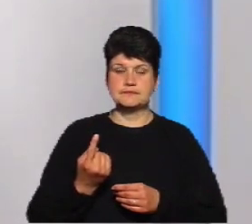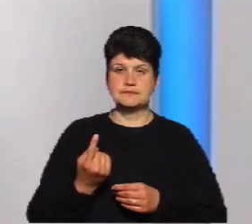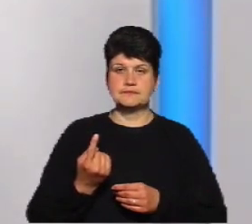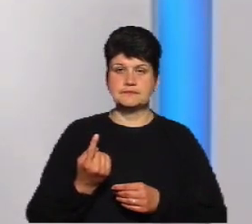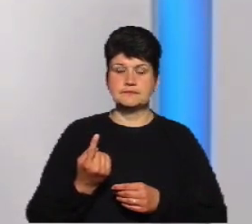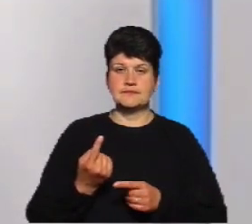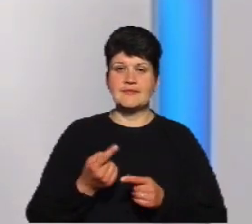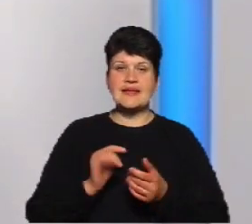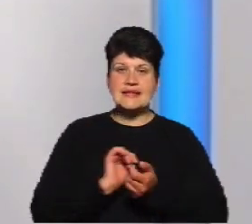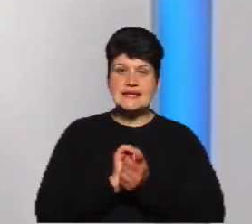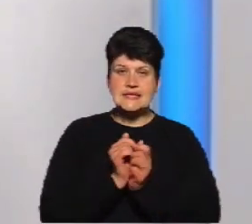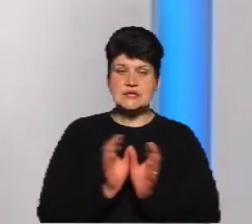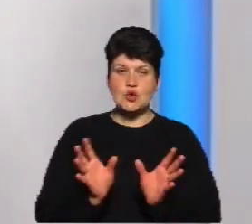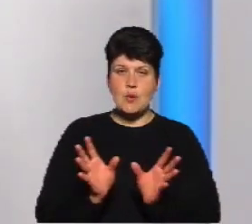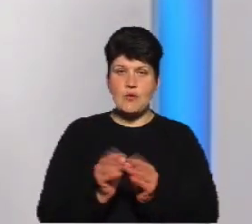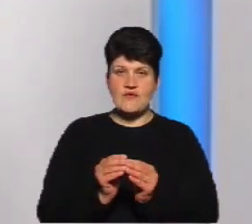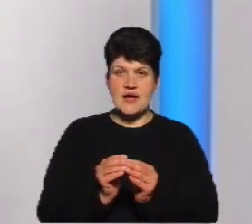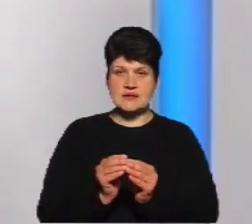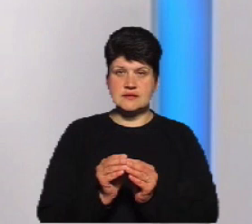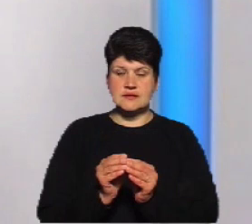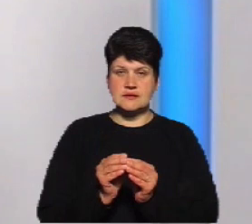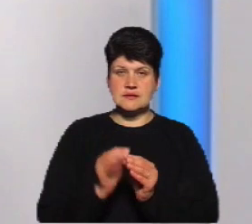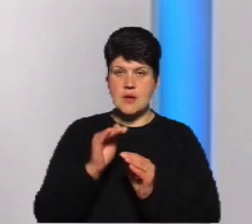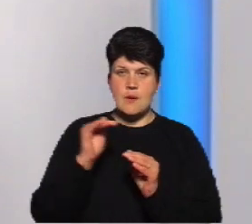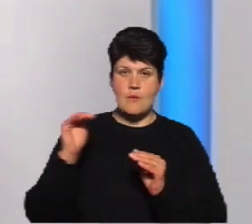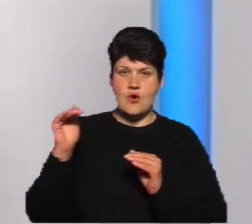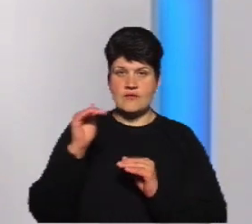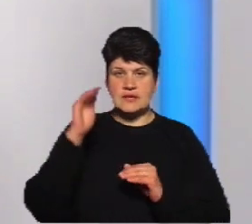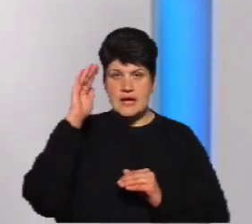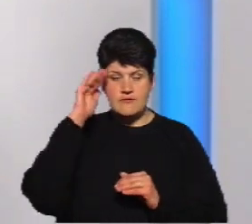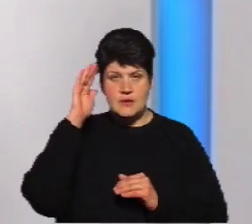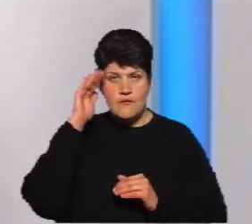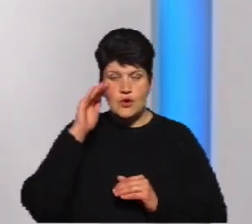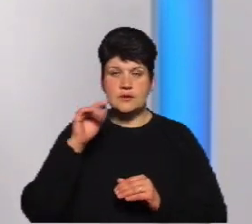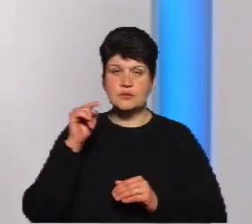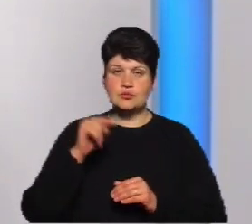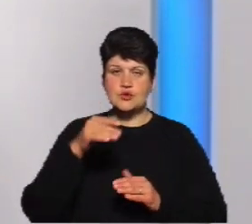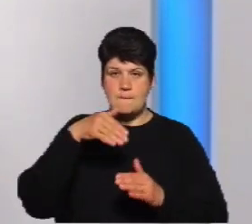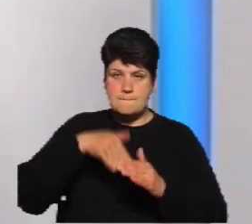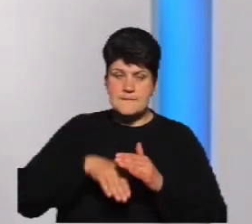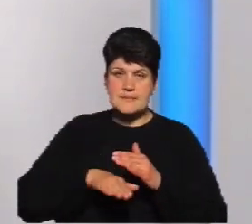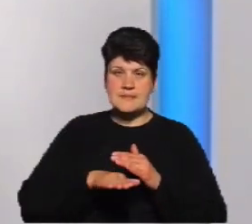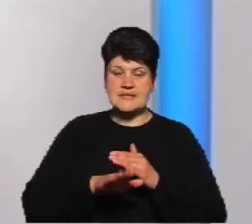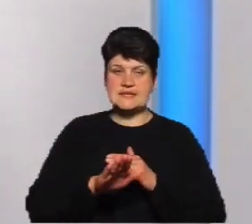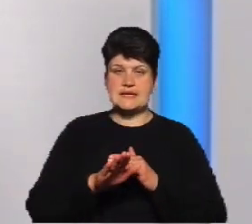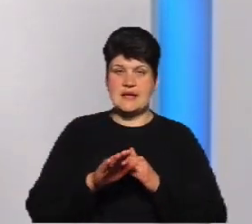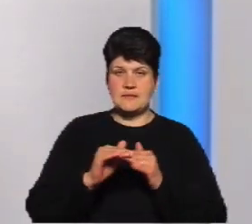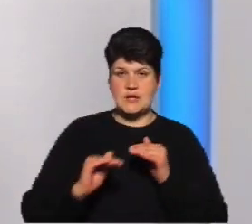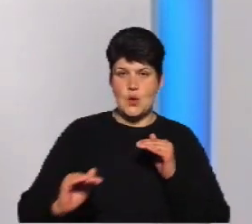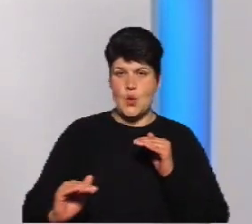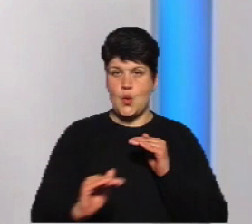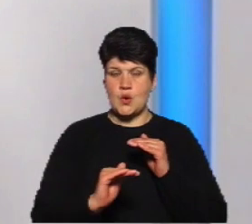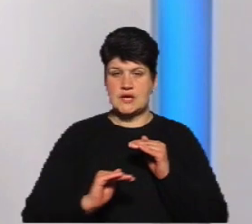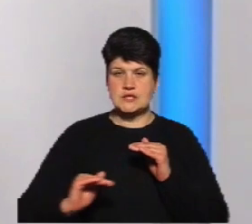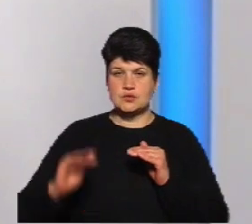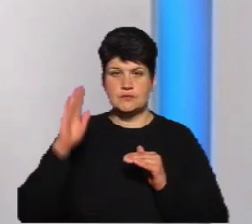тісно пов'язані з поверхневими водами, адже підземні горизонти, особливо